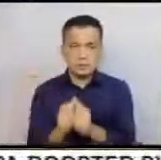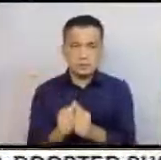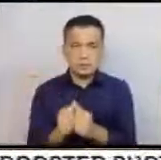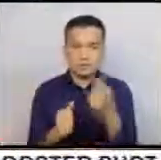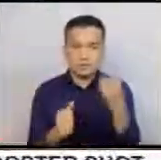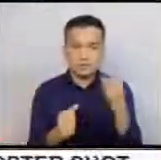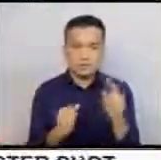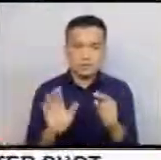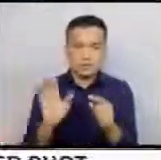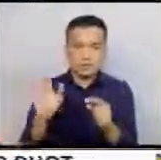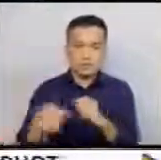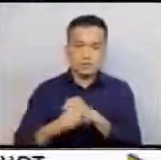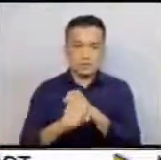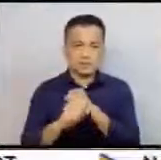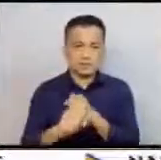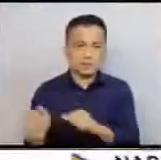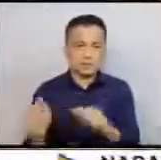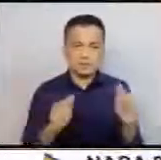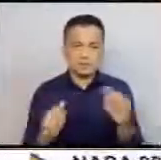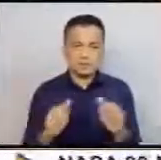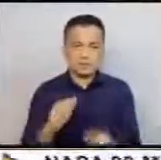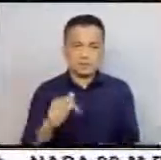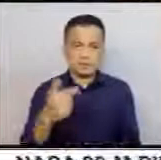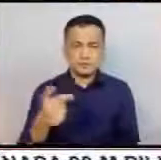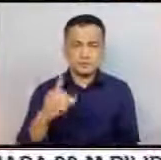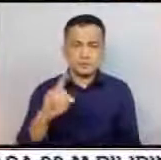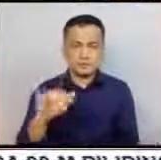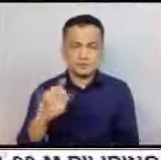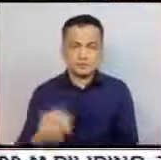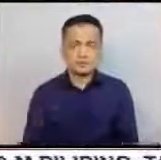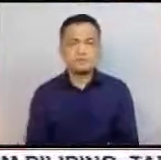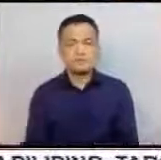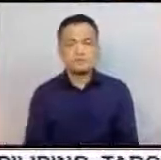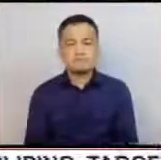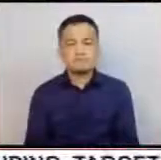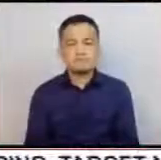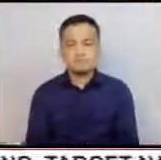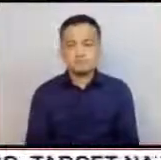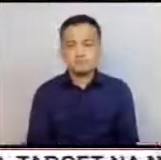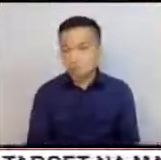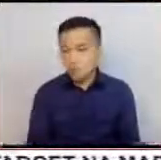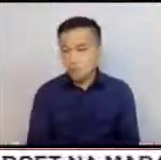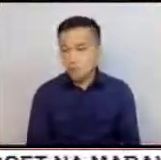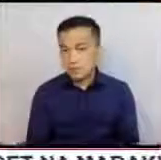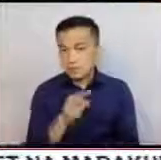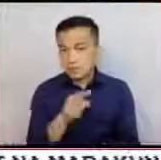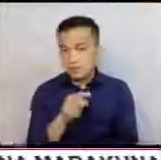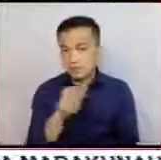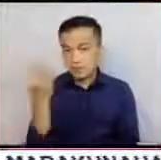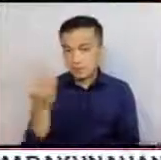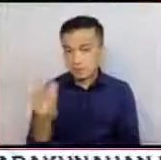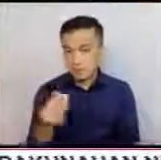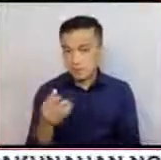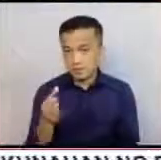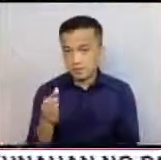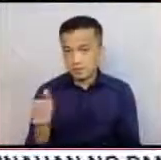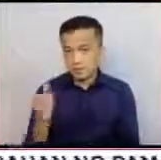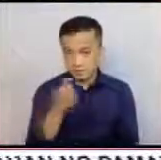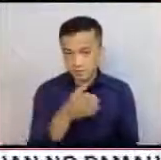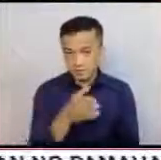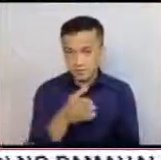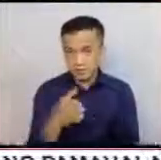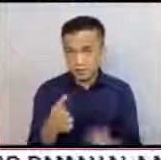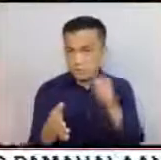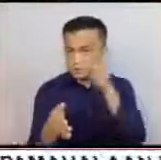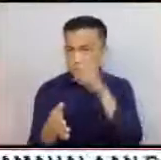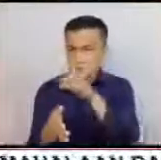mga campaign activities. Dayan? Malaki, Mela, ang Batangas. Diyan lang ba sa Batangas City mag-ikot si Mayor Sara o pupunta pa siya dun sa